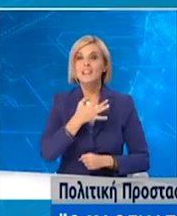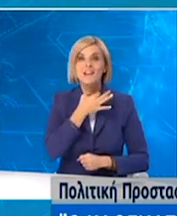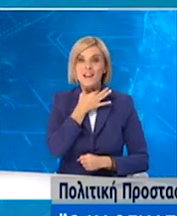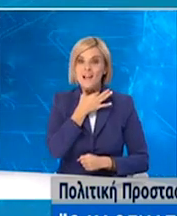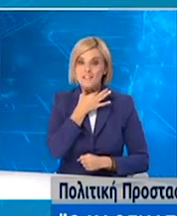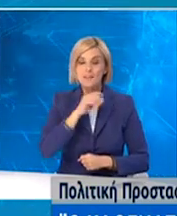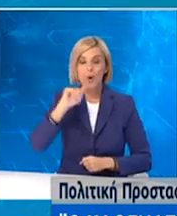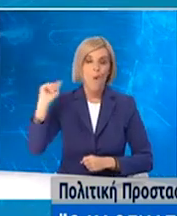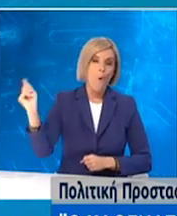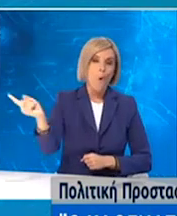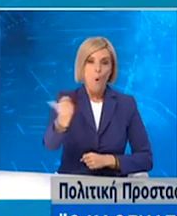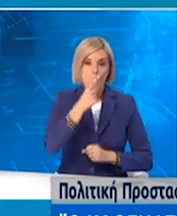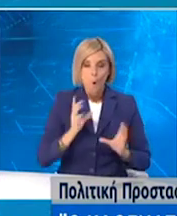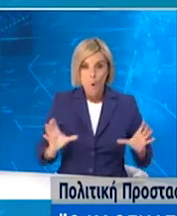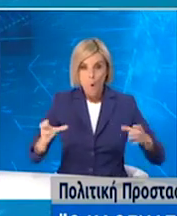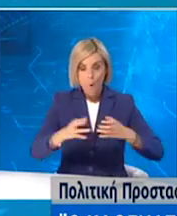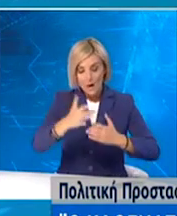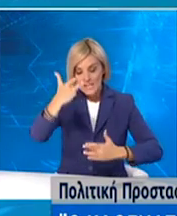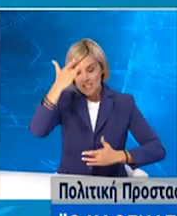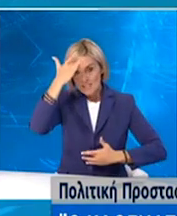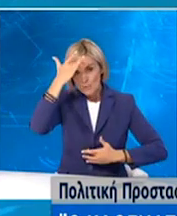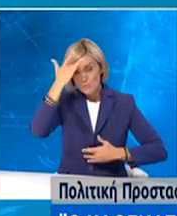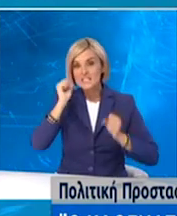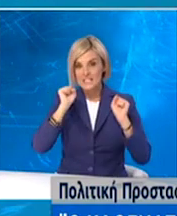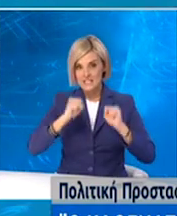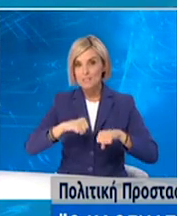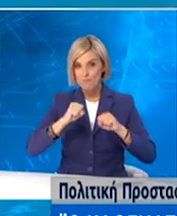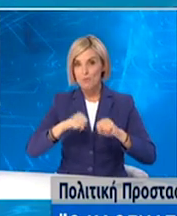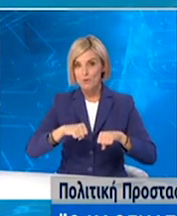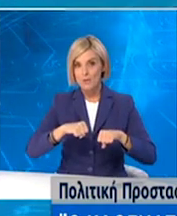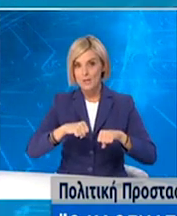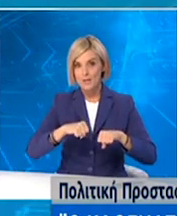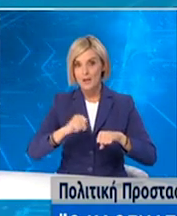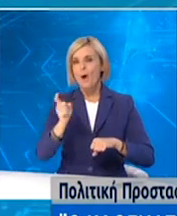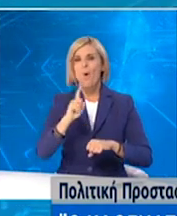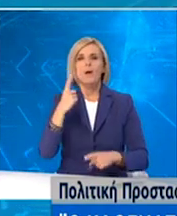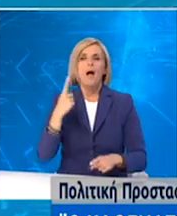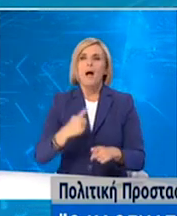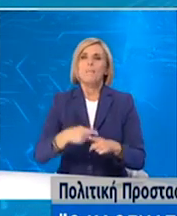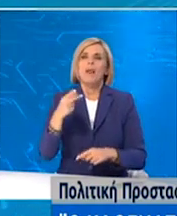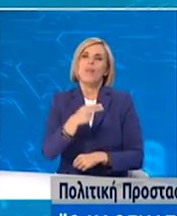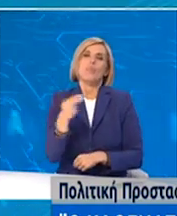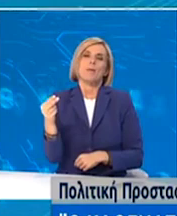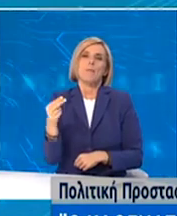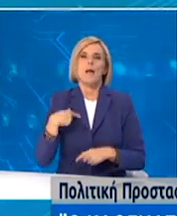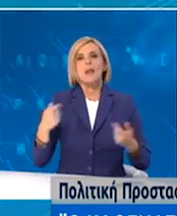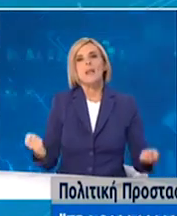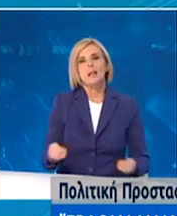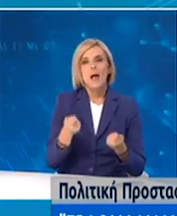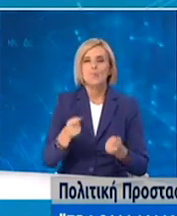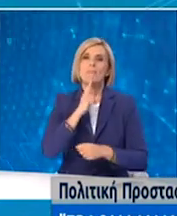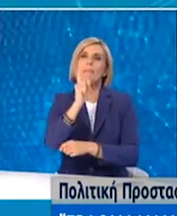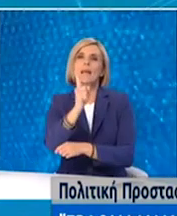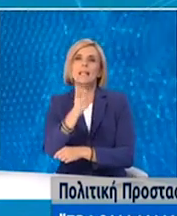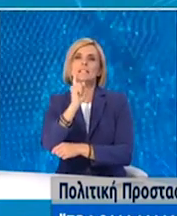είναι να συνειδητοποιήσουμε όλοι και να συμφωνήσουμε. Ότι δεν υπάρχει ζήτημα απλά και μόνο να κάνουμε νουθεσίες ή οτιδήποτε